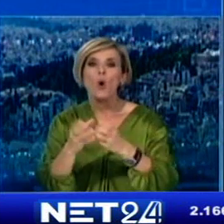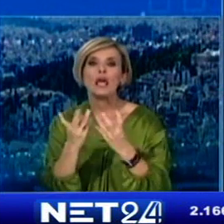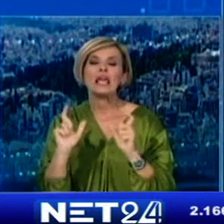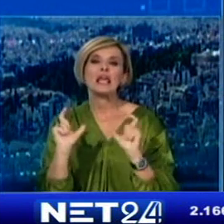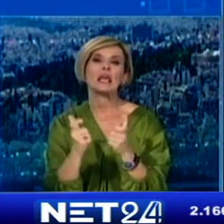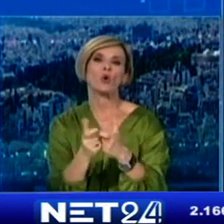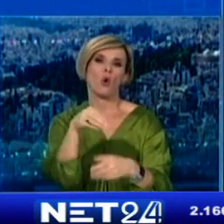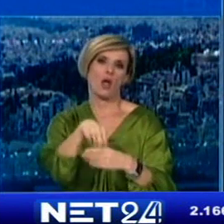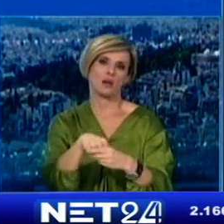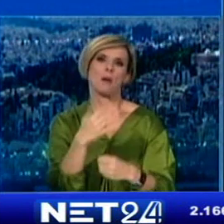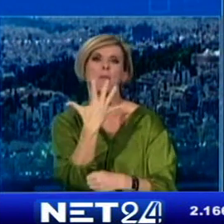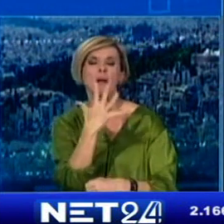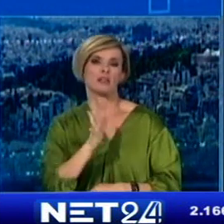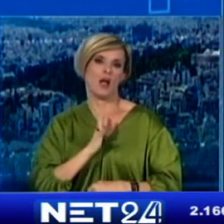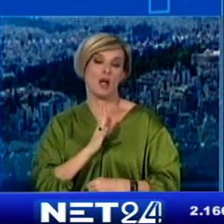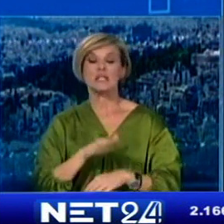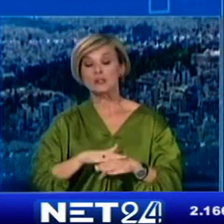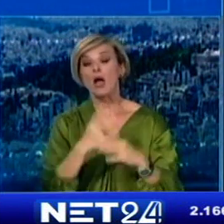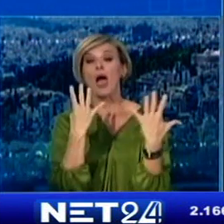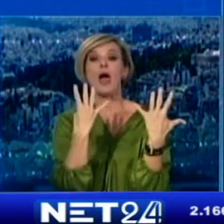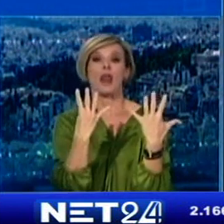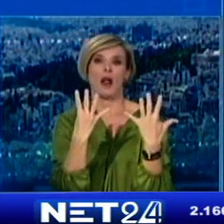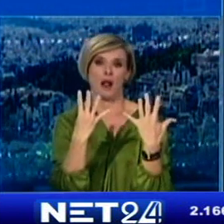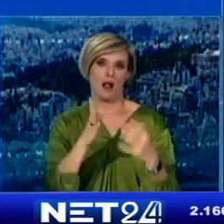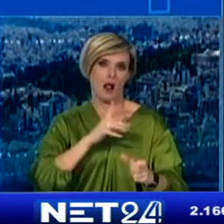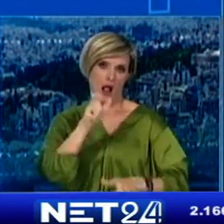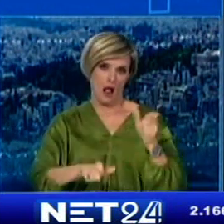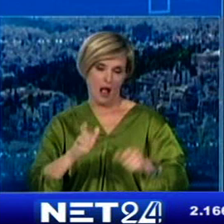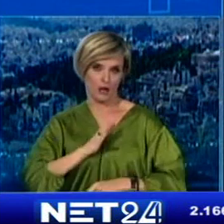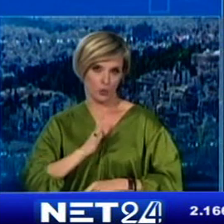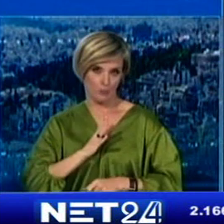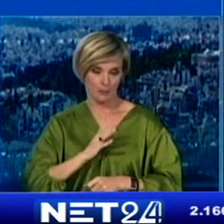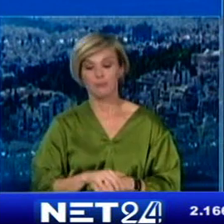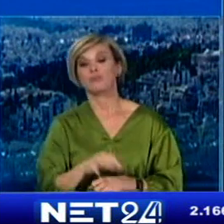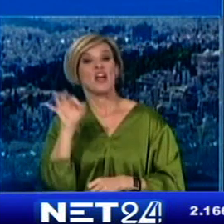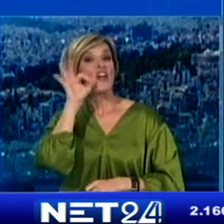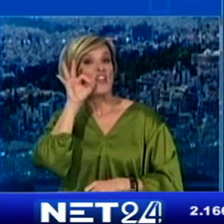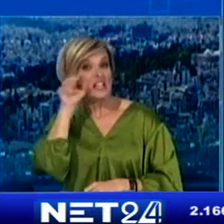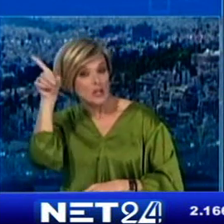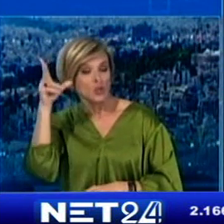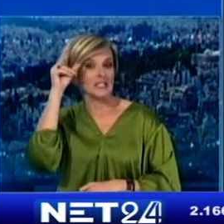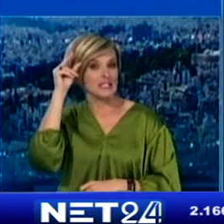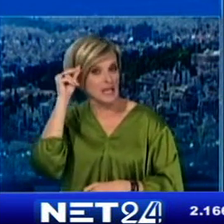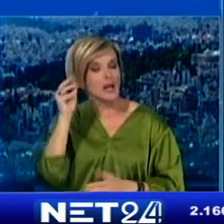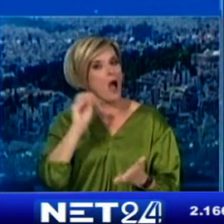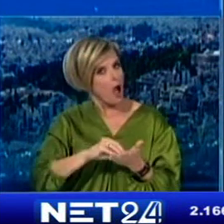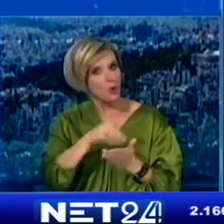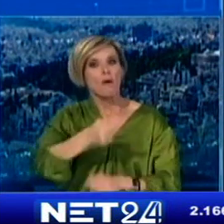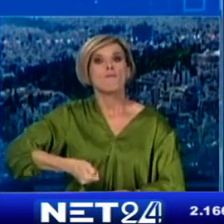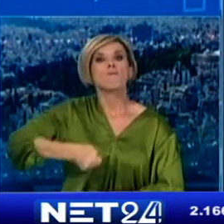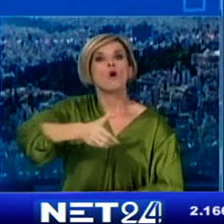περιβάλλοντος του αποβιώσαντος και μέχρι 9 άτομα. Πέραν όμως από τη Θεσσαλονίκη και τις Σέρες και στην περιφερειακή ενότητα